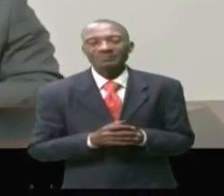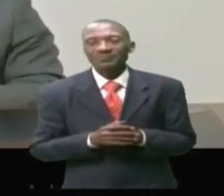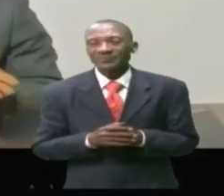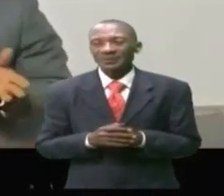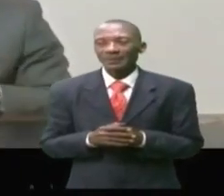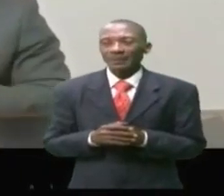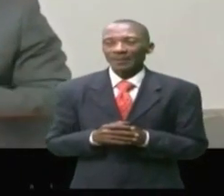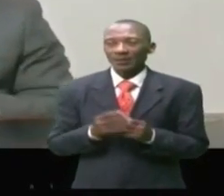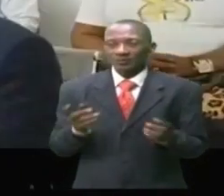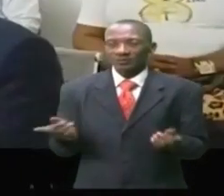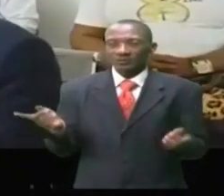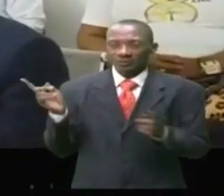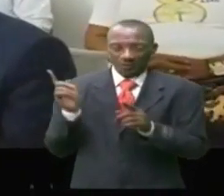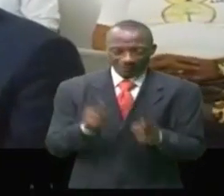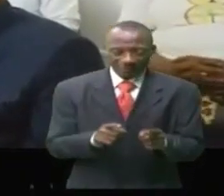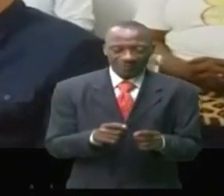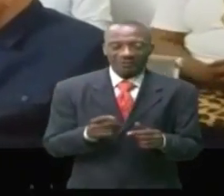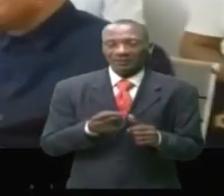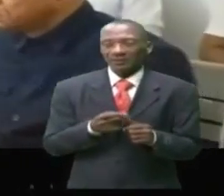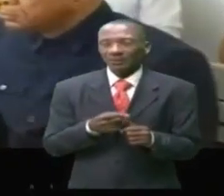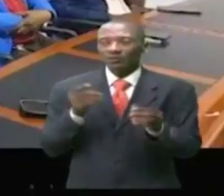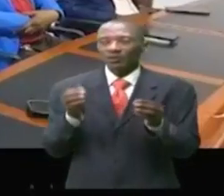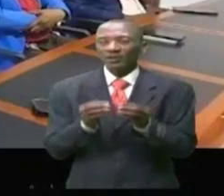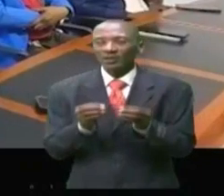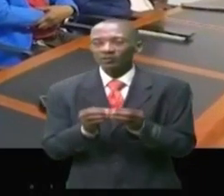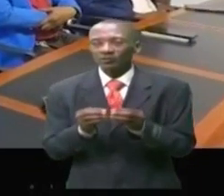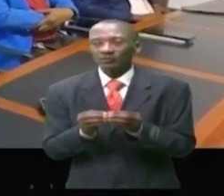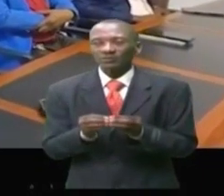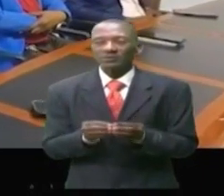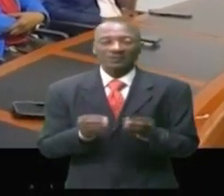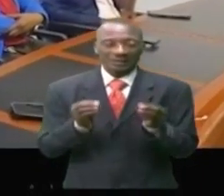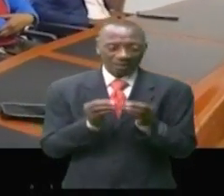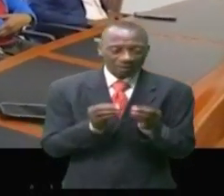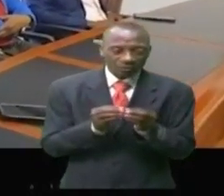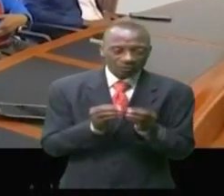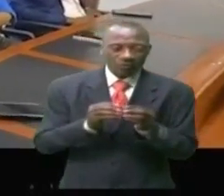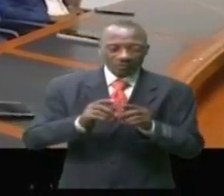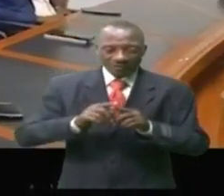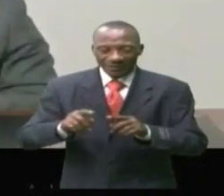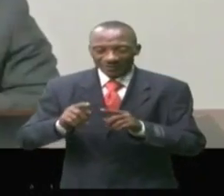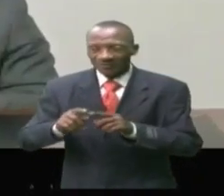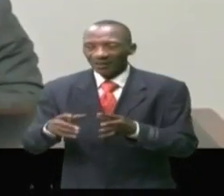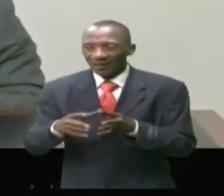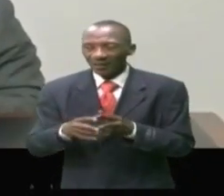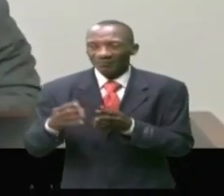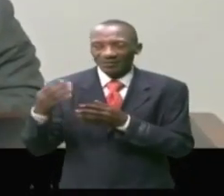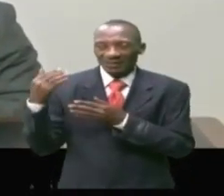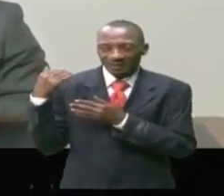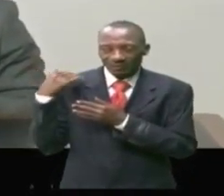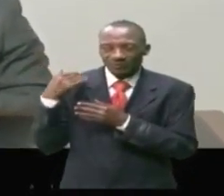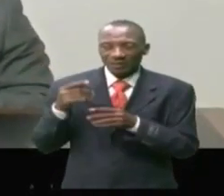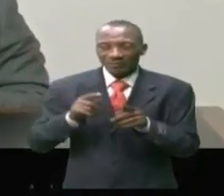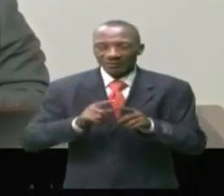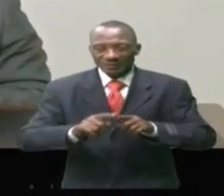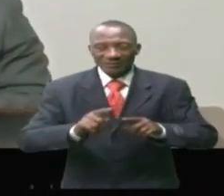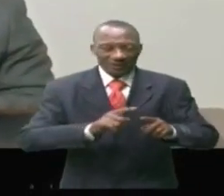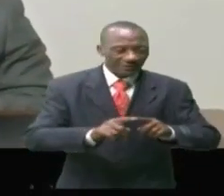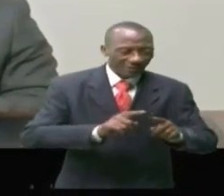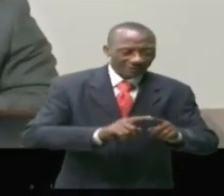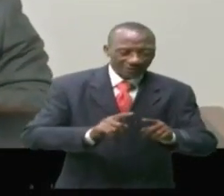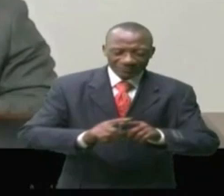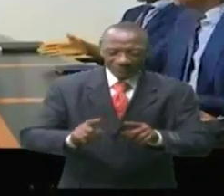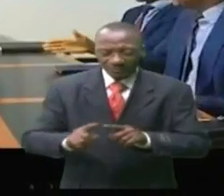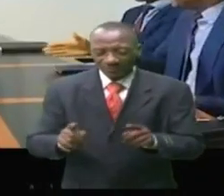au sein du CDNI. Un entretien très amical sur les relations entre la Côte d'Ivoire et la RDC ainsi que